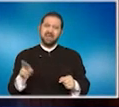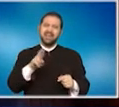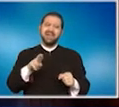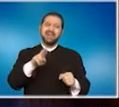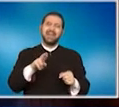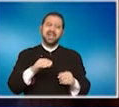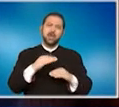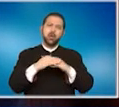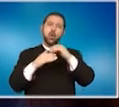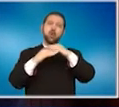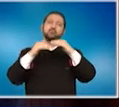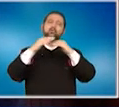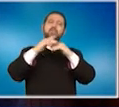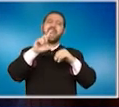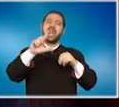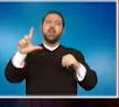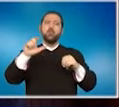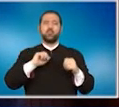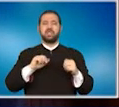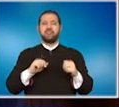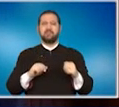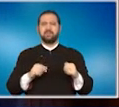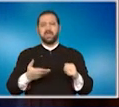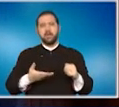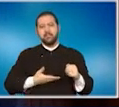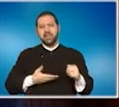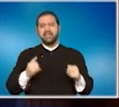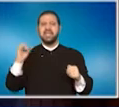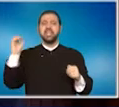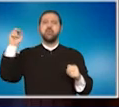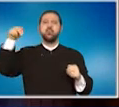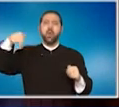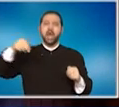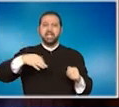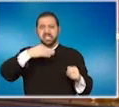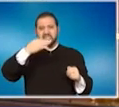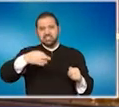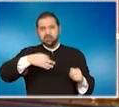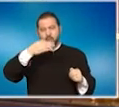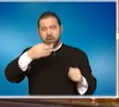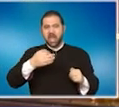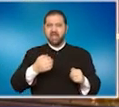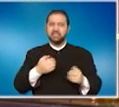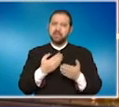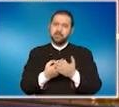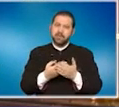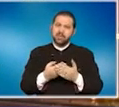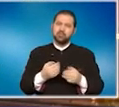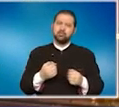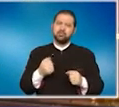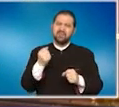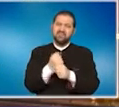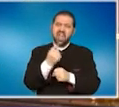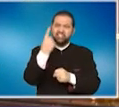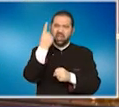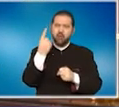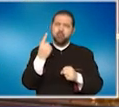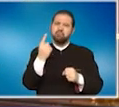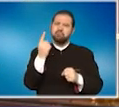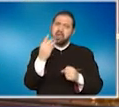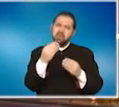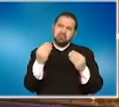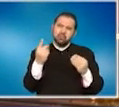reconstruirea lui, reconsolidarea lui. Ne spunea spre acuciunea și Părinte Ioan că pentru împlinirea unor minuni, pentru